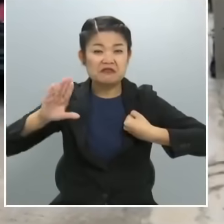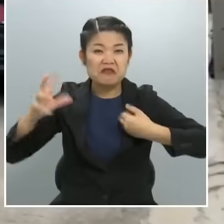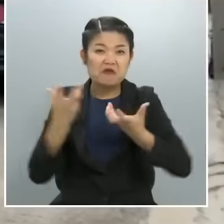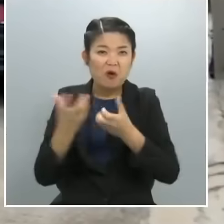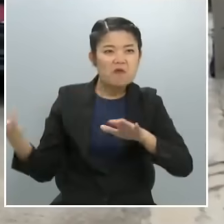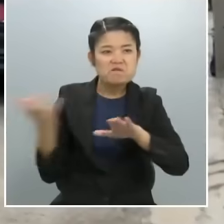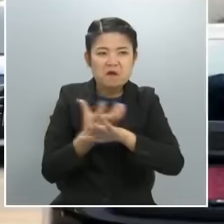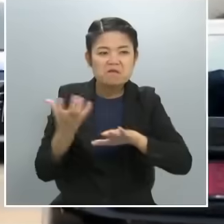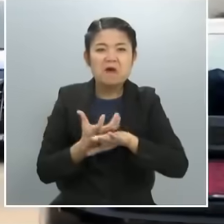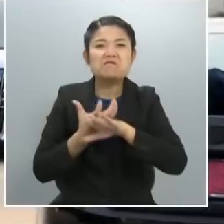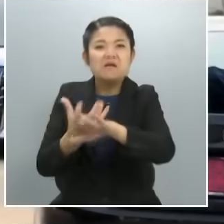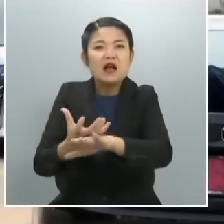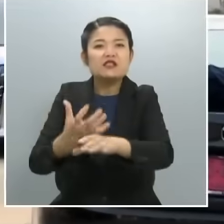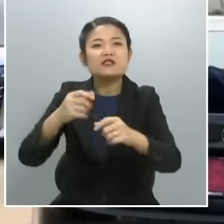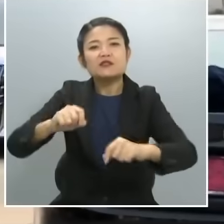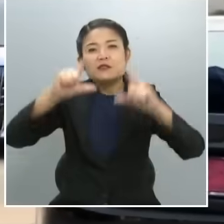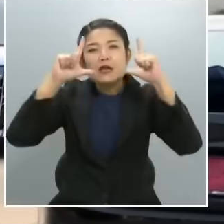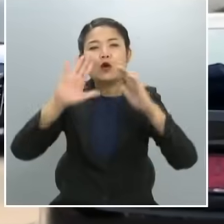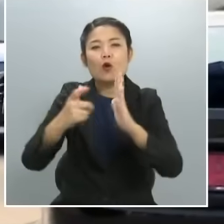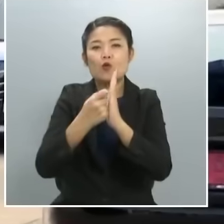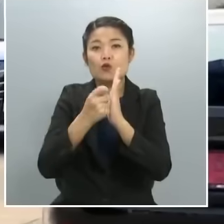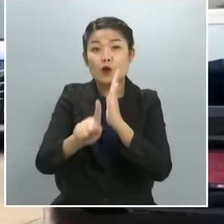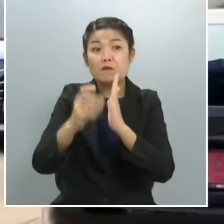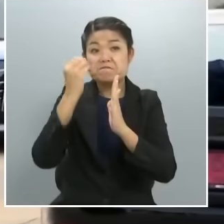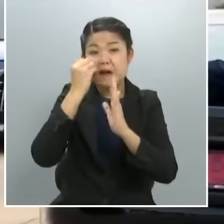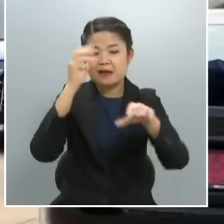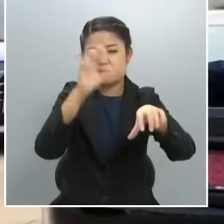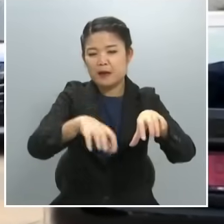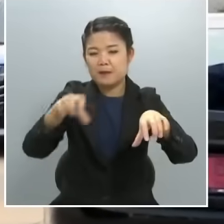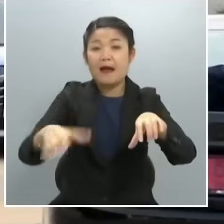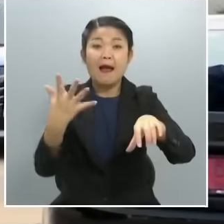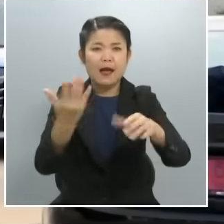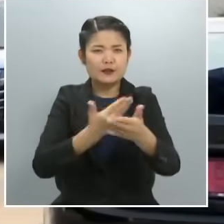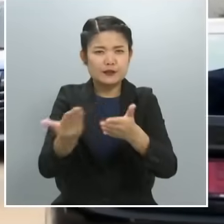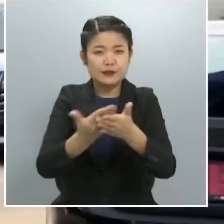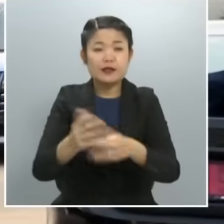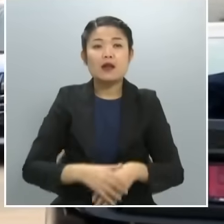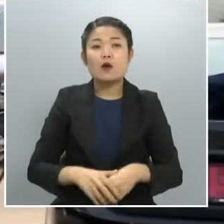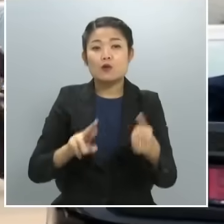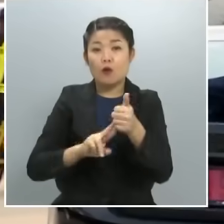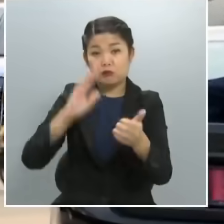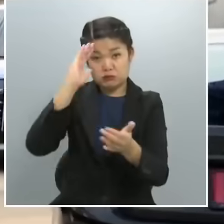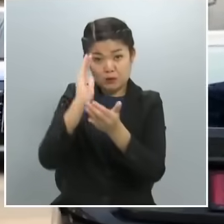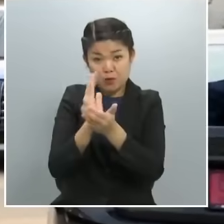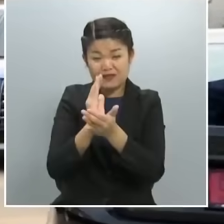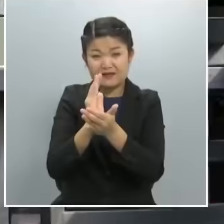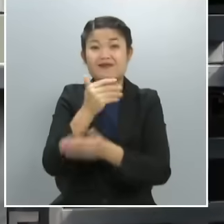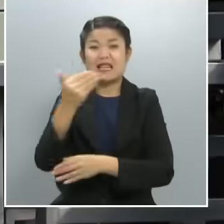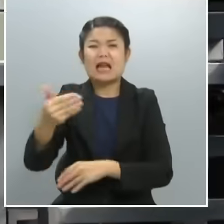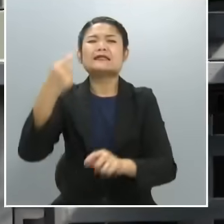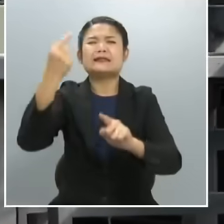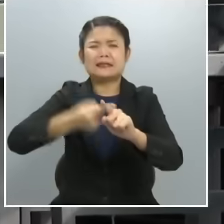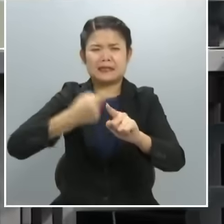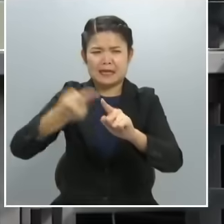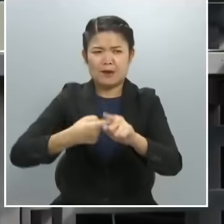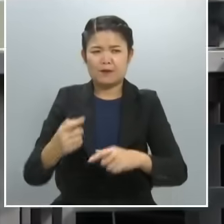คือซื้อบ้าน 5หลังนี้เอาไว้นะฮะแล้วก็ตามที่บิ๊กโจ๊กบอกนะครับว่าพี่โจ๊กบอกว่าเขาเช่าเขาเช่านะครับ